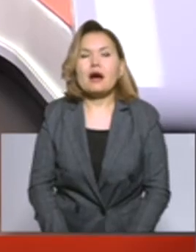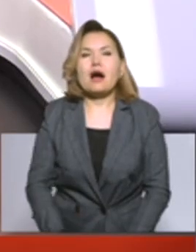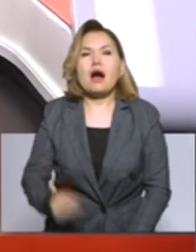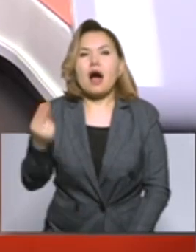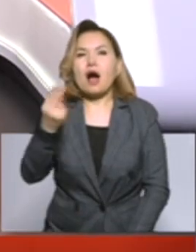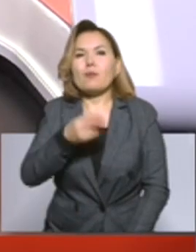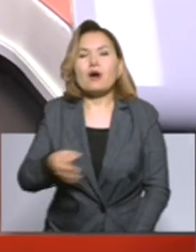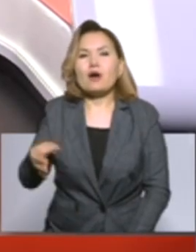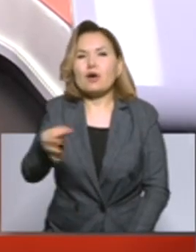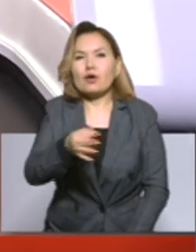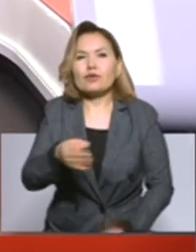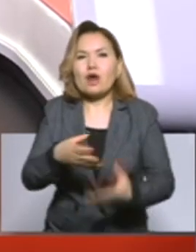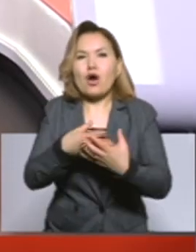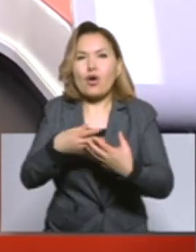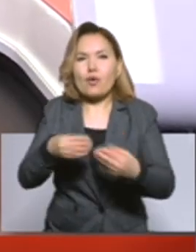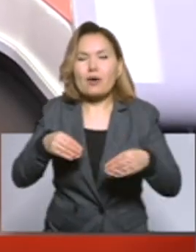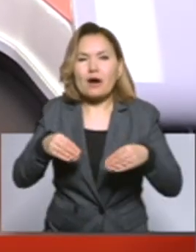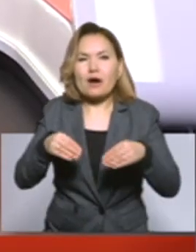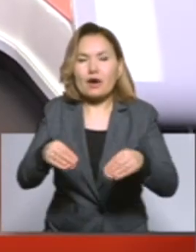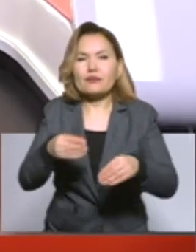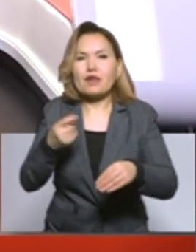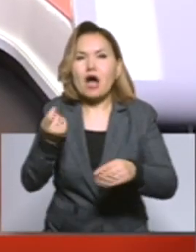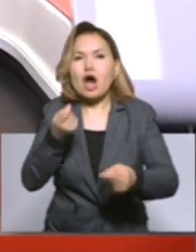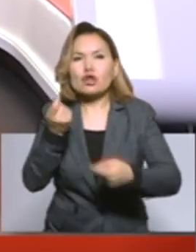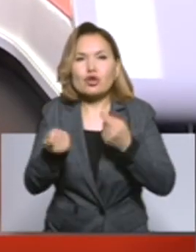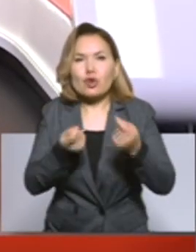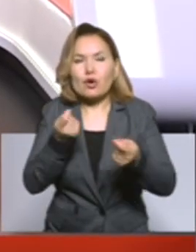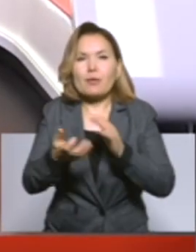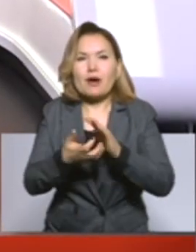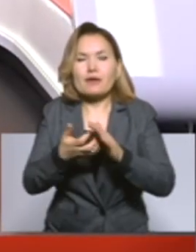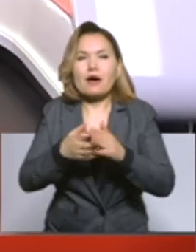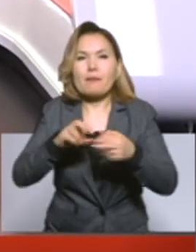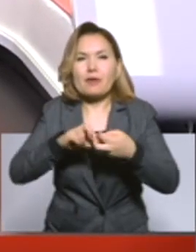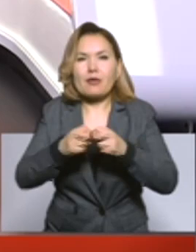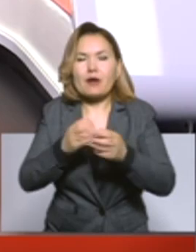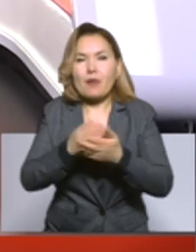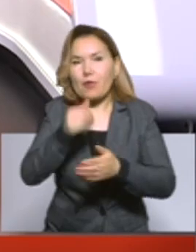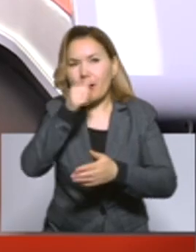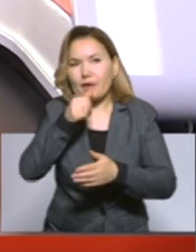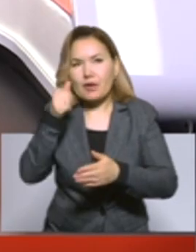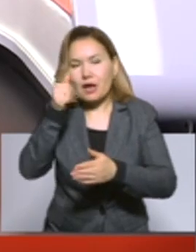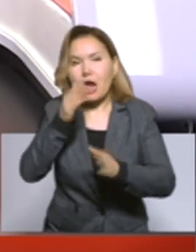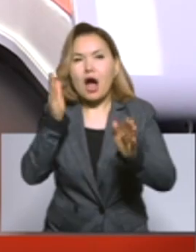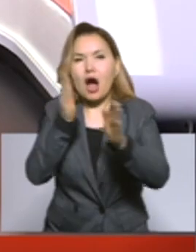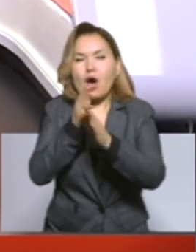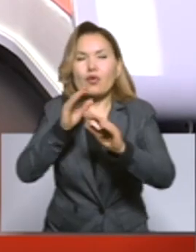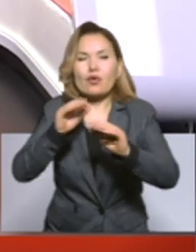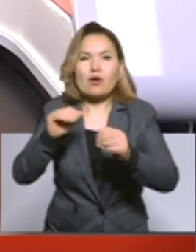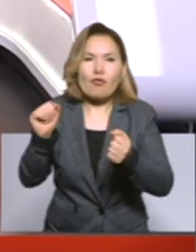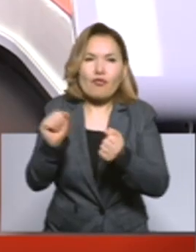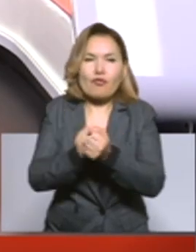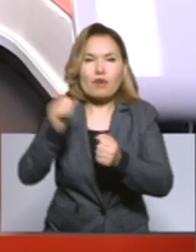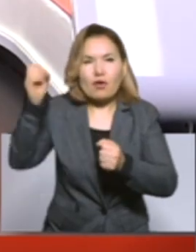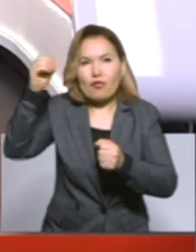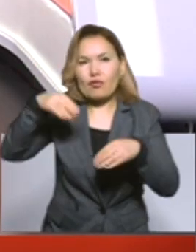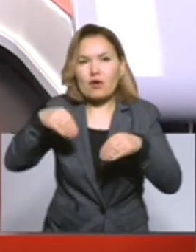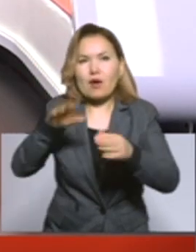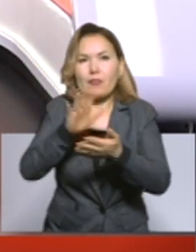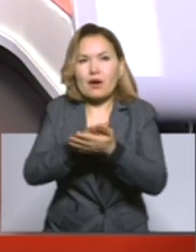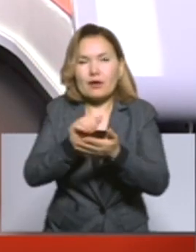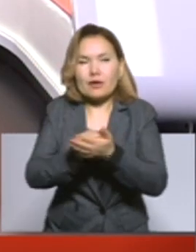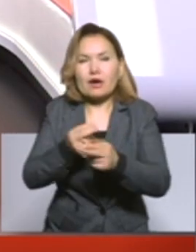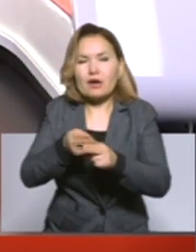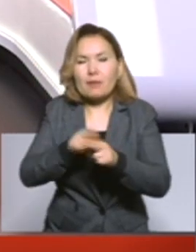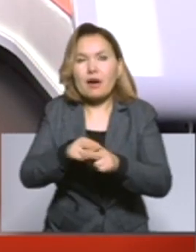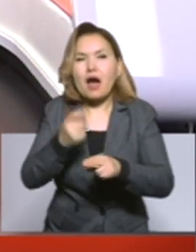Ақмола облысында көктемгі егінге тұқым тапшы. Мамандардың айтуынша, бұған былтыр ауа райының қолайсыз болған себеп. Салдарынан